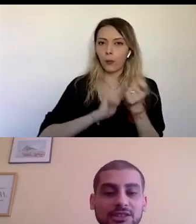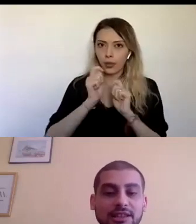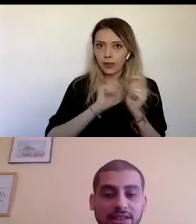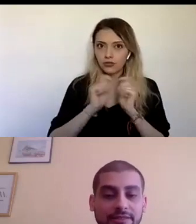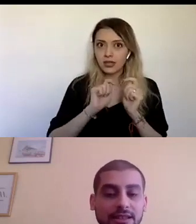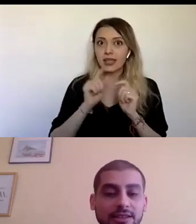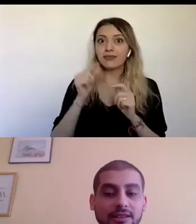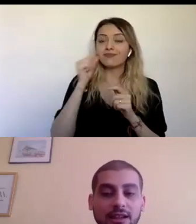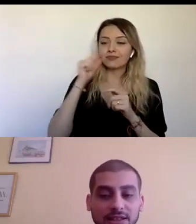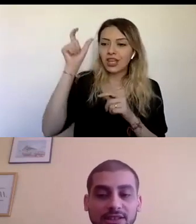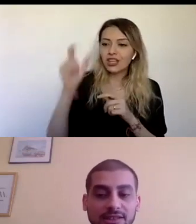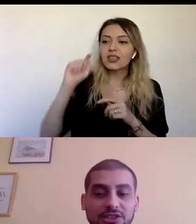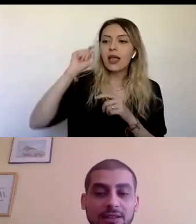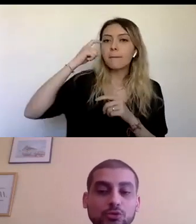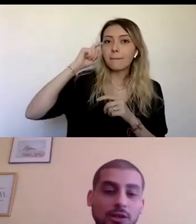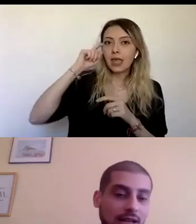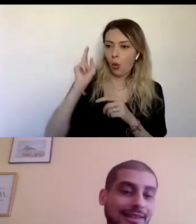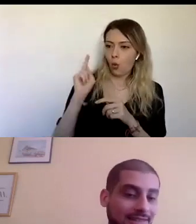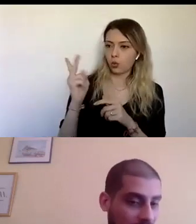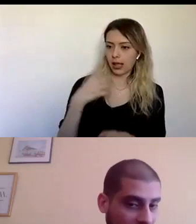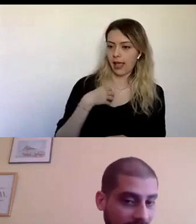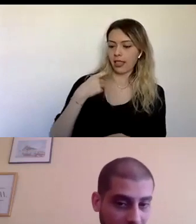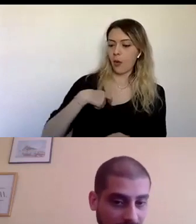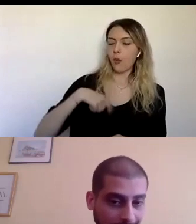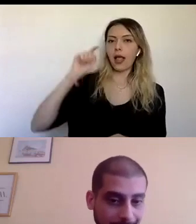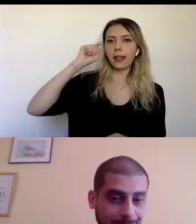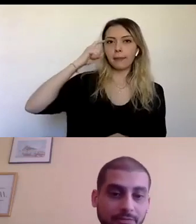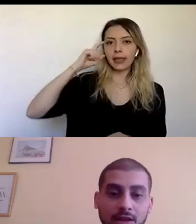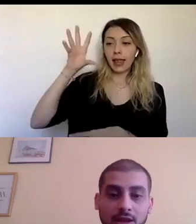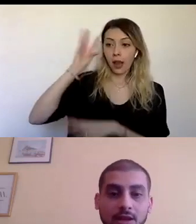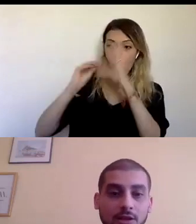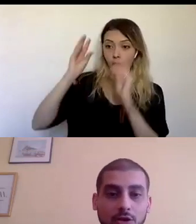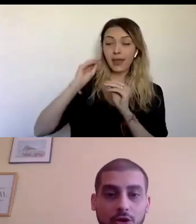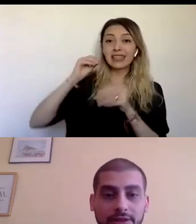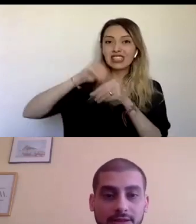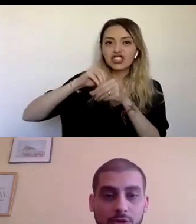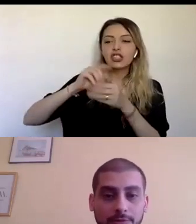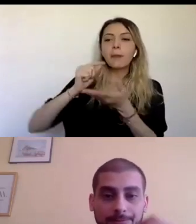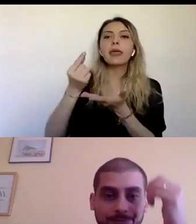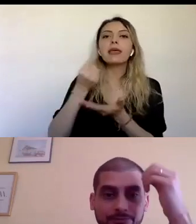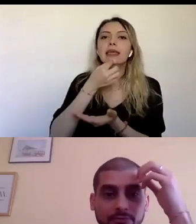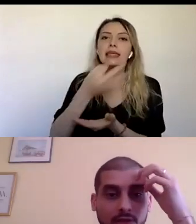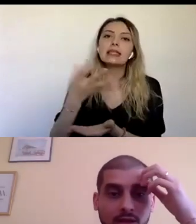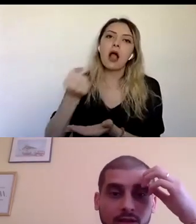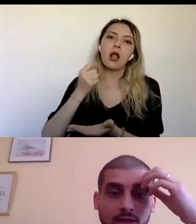işleyeceğiniz kişiden, kişisel bilgilerini alacağınız kişiden mutlaka izin almanız gerekmekte. Örnek veriyorum,